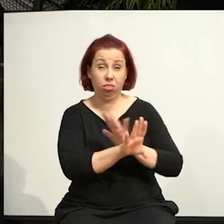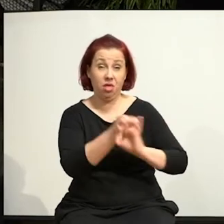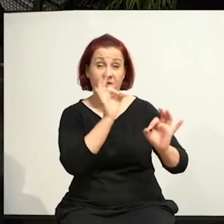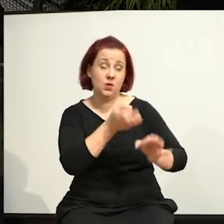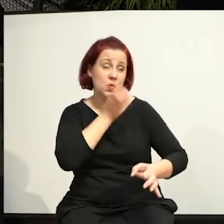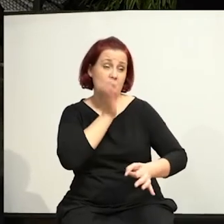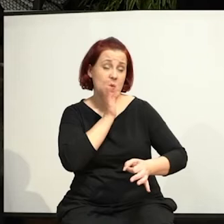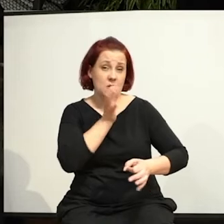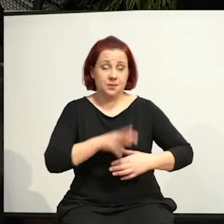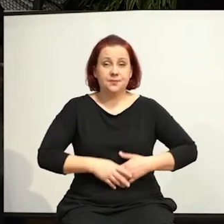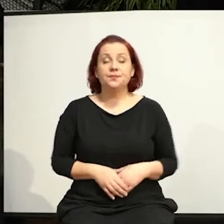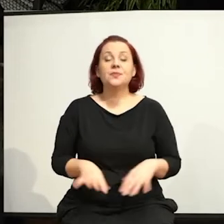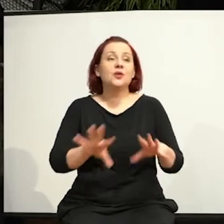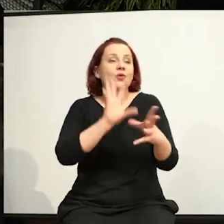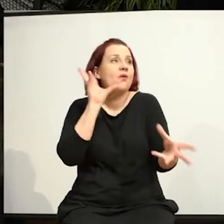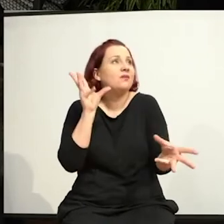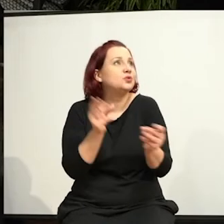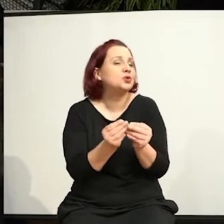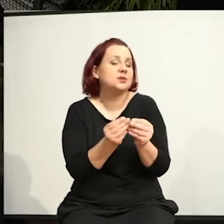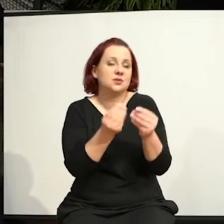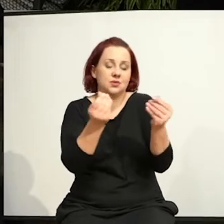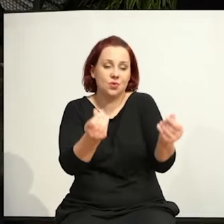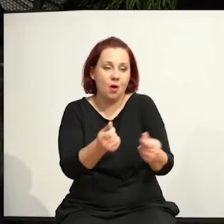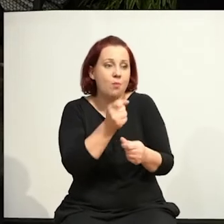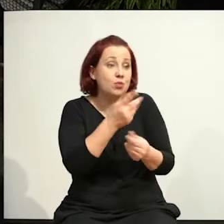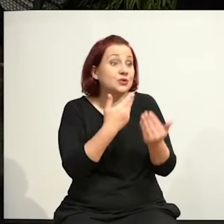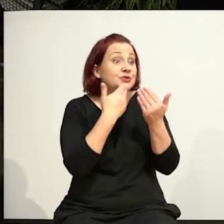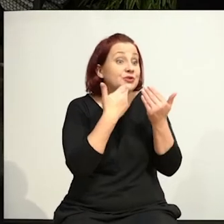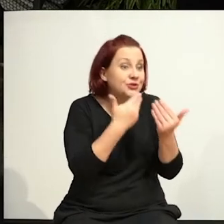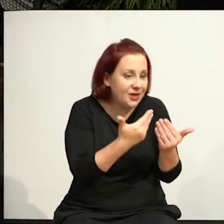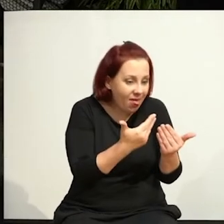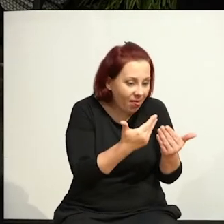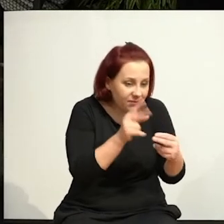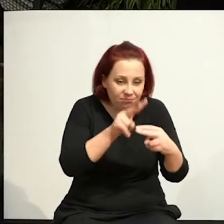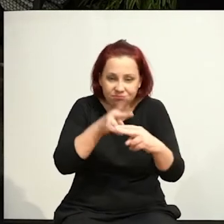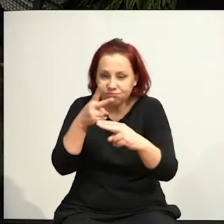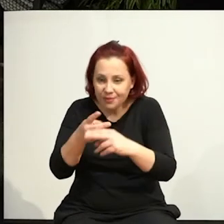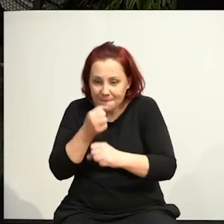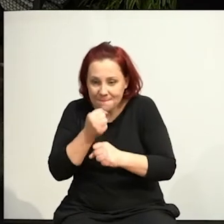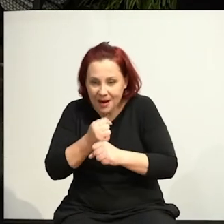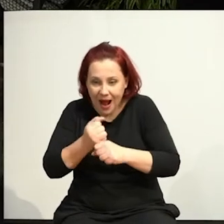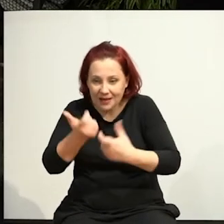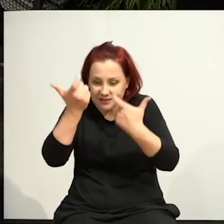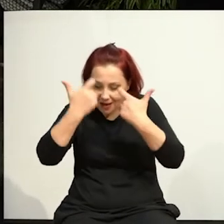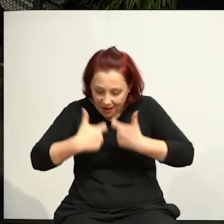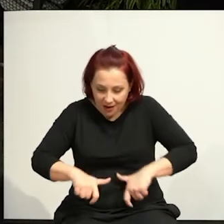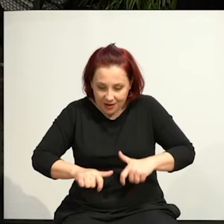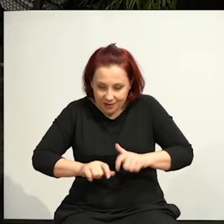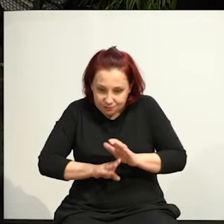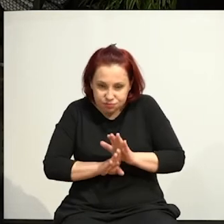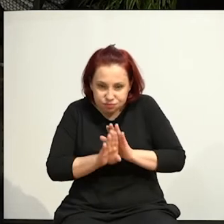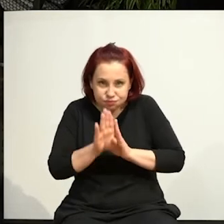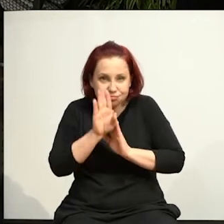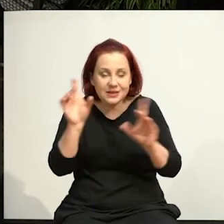to wszystko stawało się materiałem do pracy nad sobą. On cały czas obsesyjnie nad